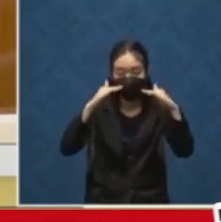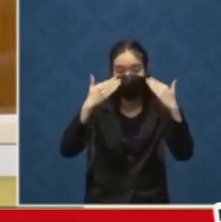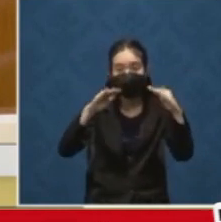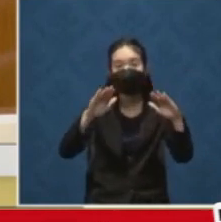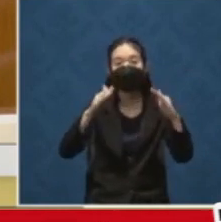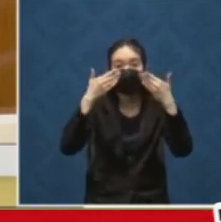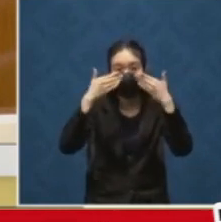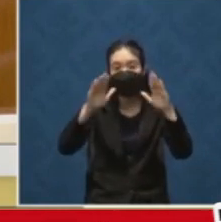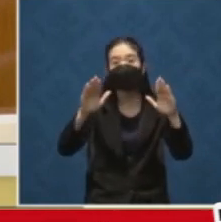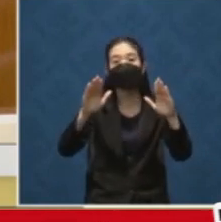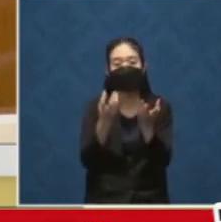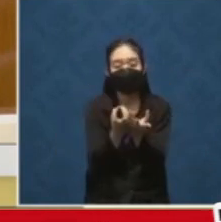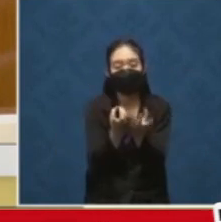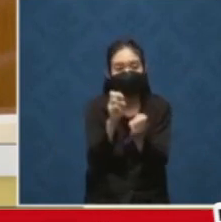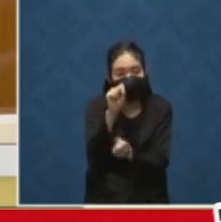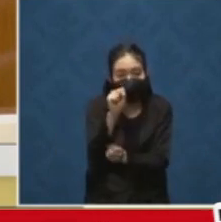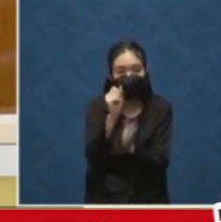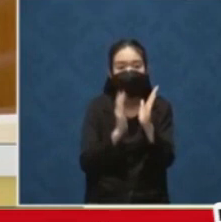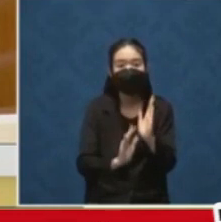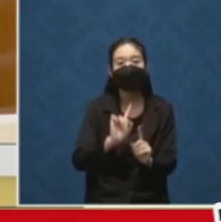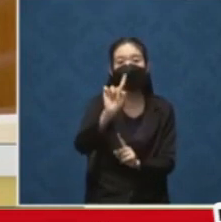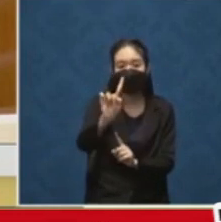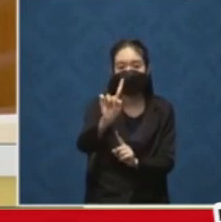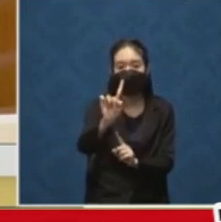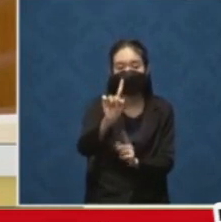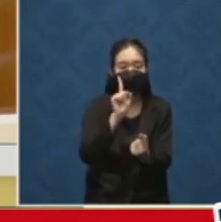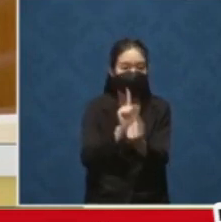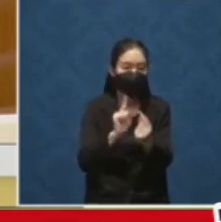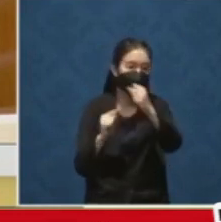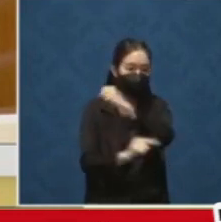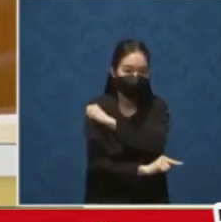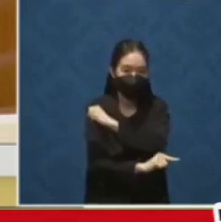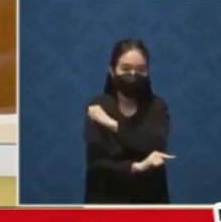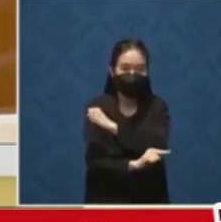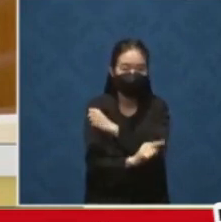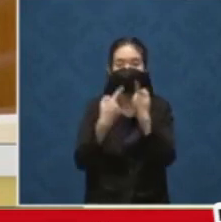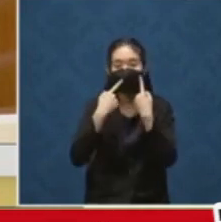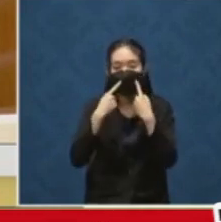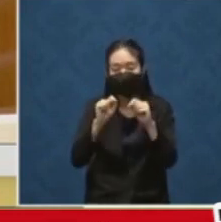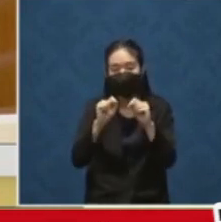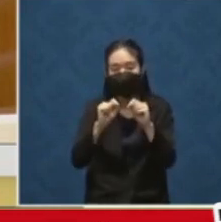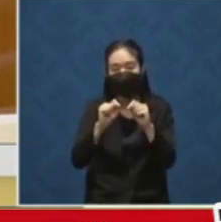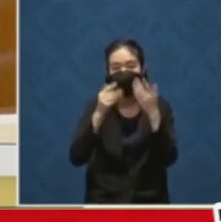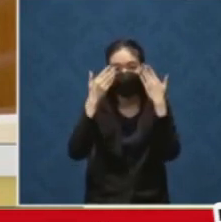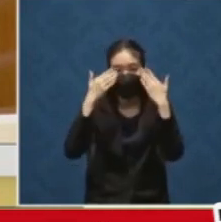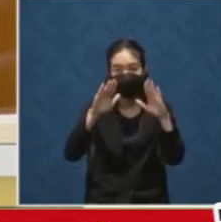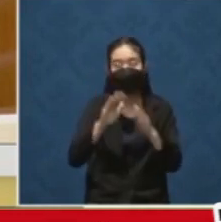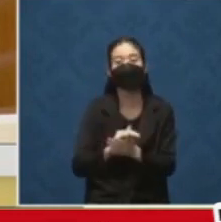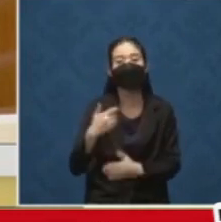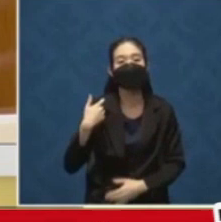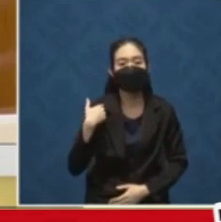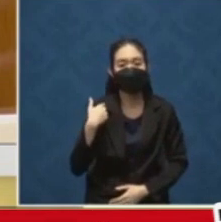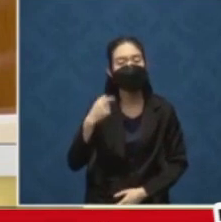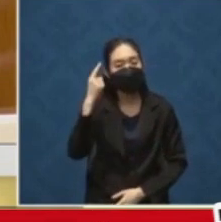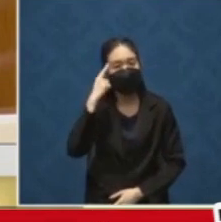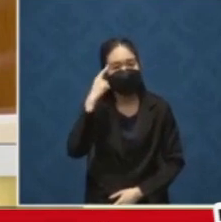มีโพย์ข้สอบหนึรายนะครับพร้อมเหลืคำตอบตรนี้ก็จบ